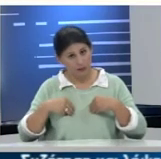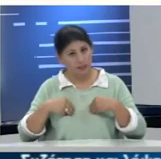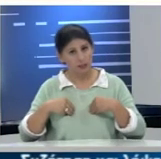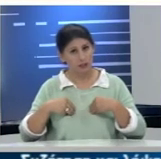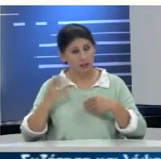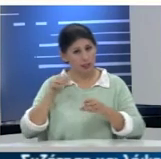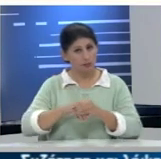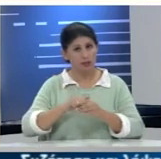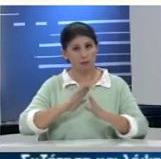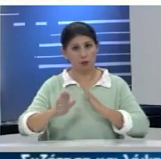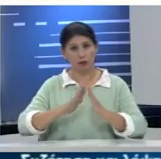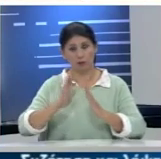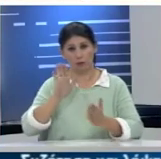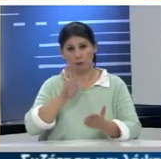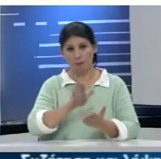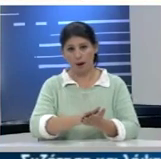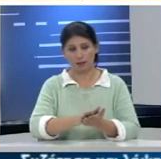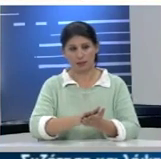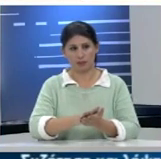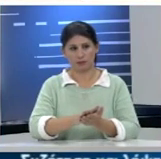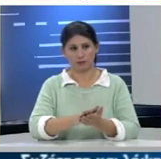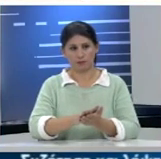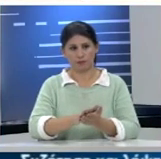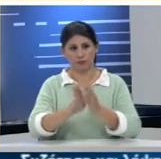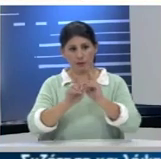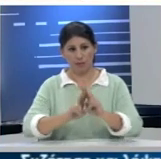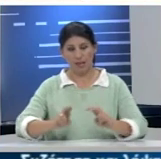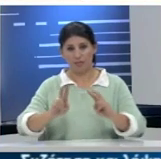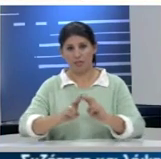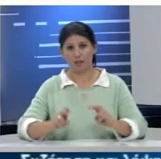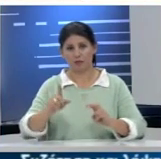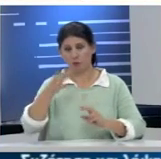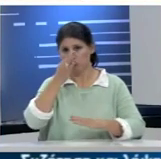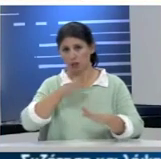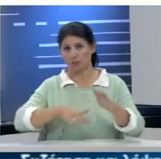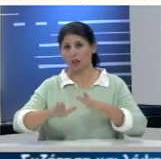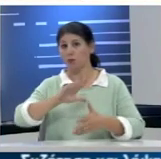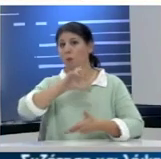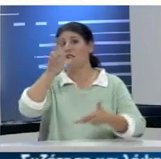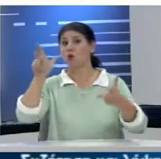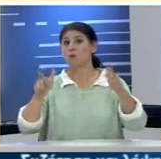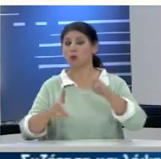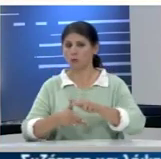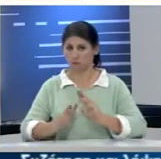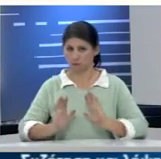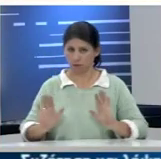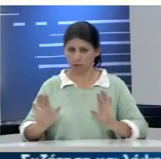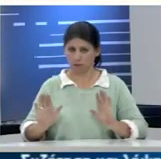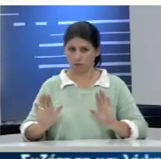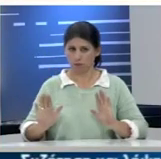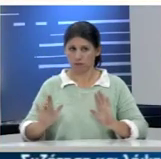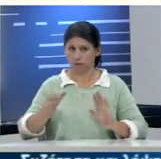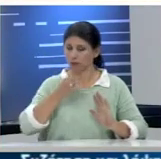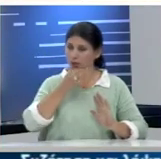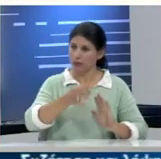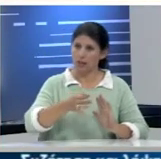ως προστατευόμενοι μάρτυρες σε μία διερεύνηση ενός σκανδάλου παγκόσμιου και οι οποίοι θα